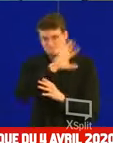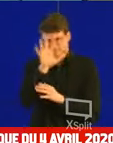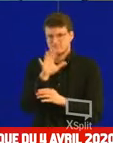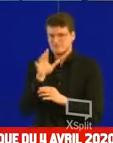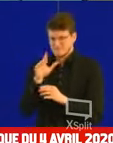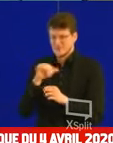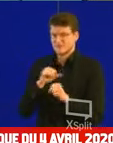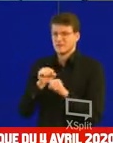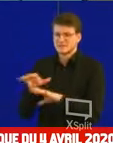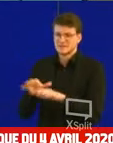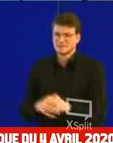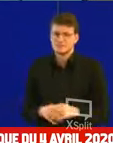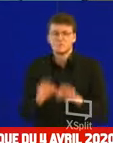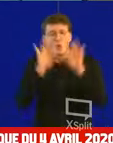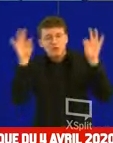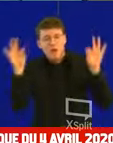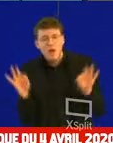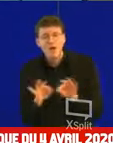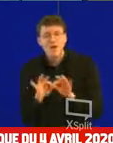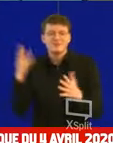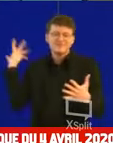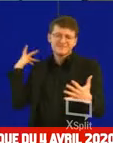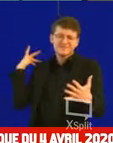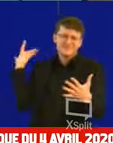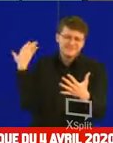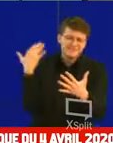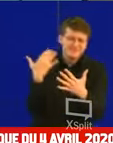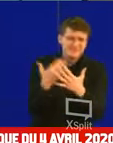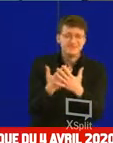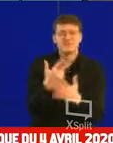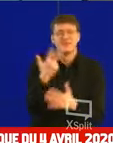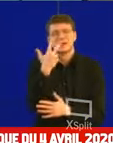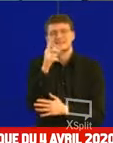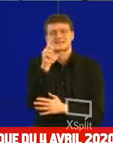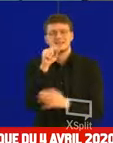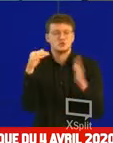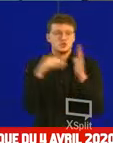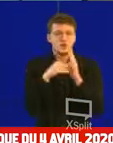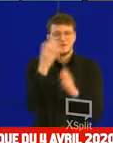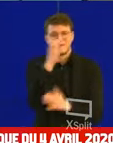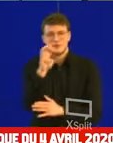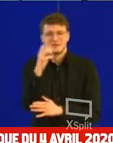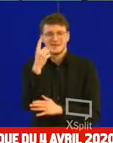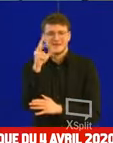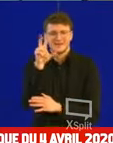lever stick de confort parking donnant vie rondeur et en